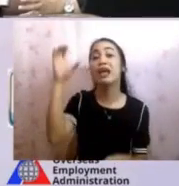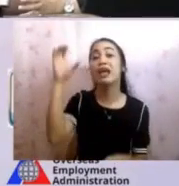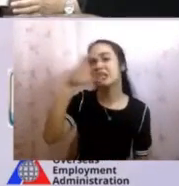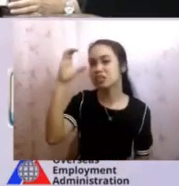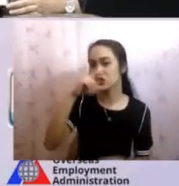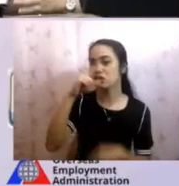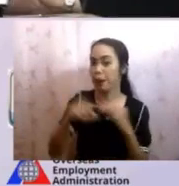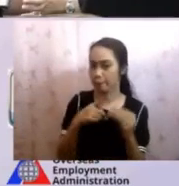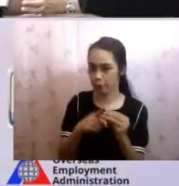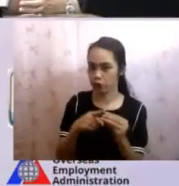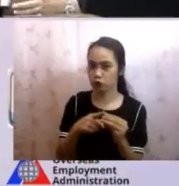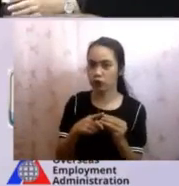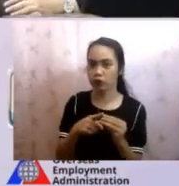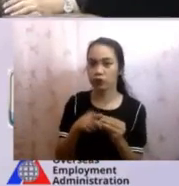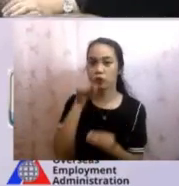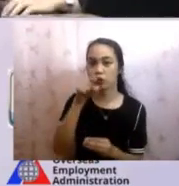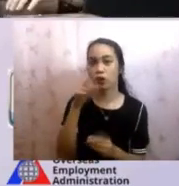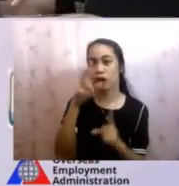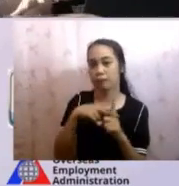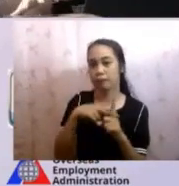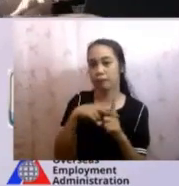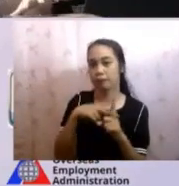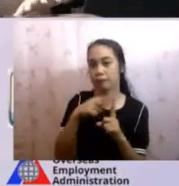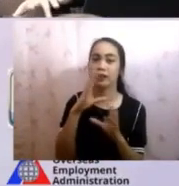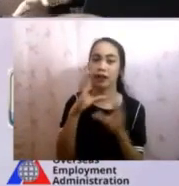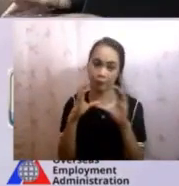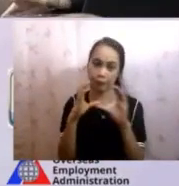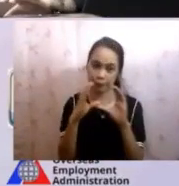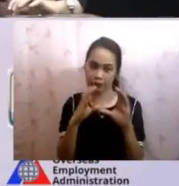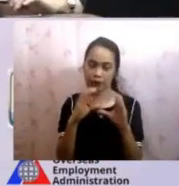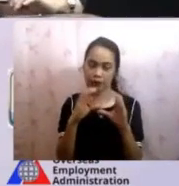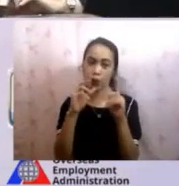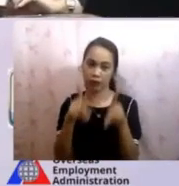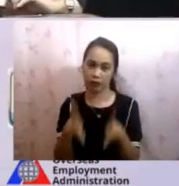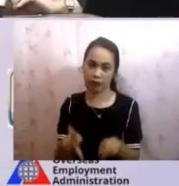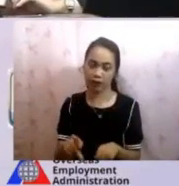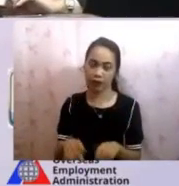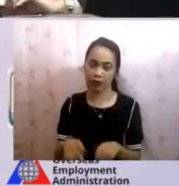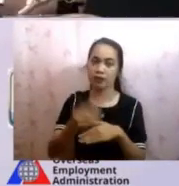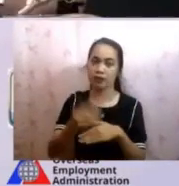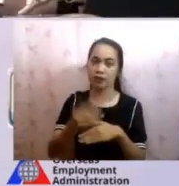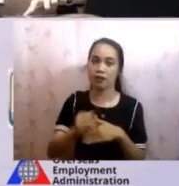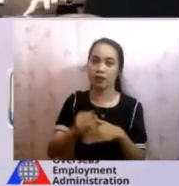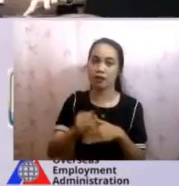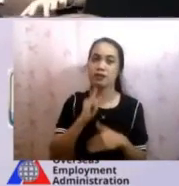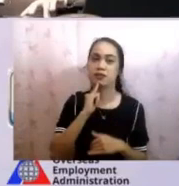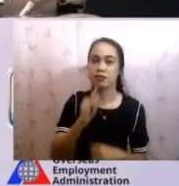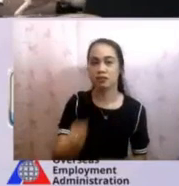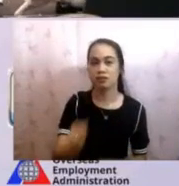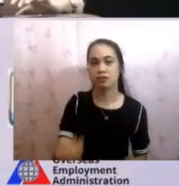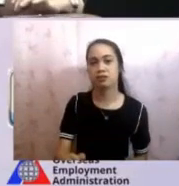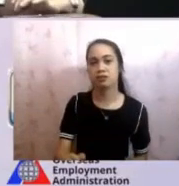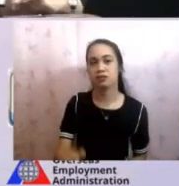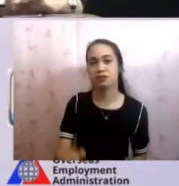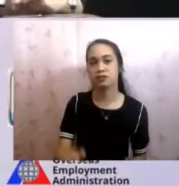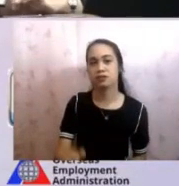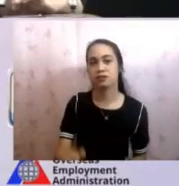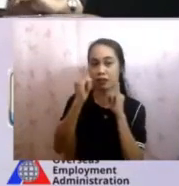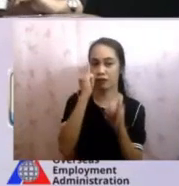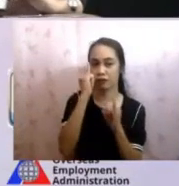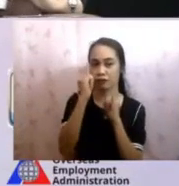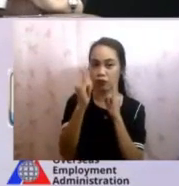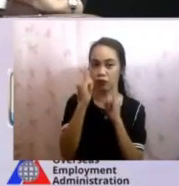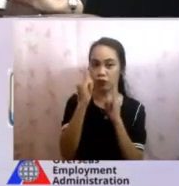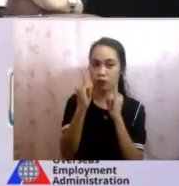company or when does the company established or started and so on. Okay, next is we have the